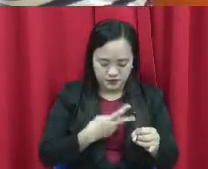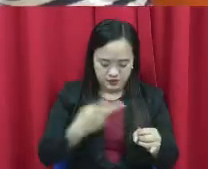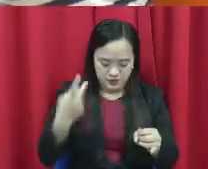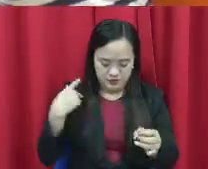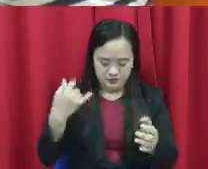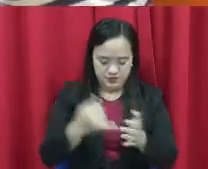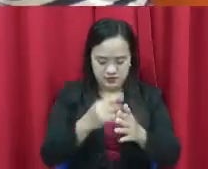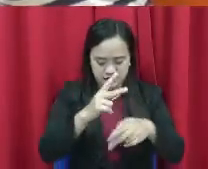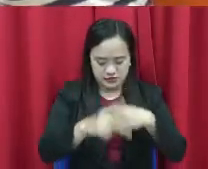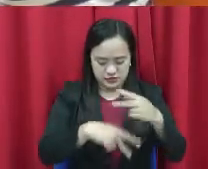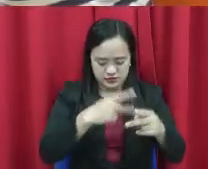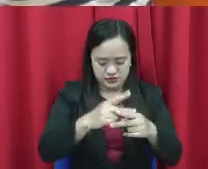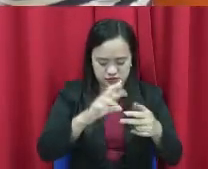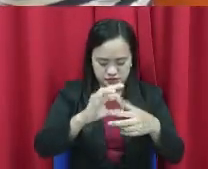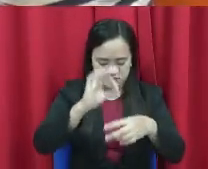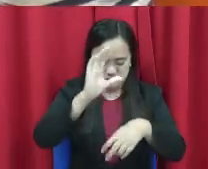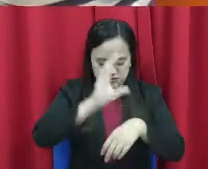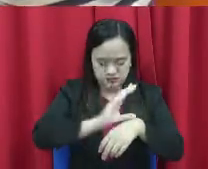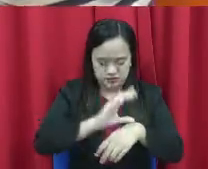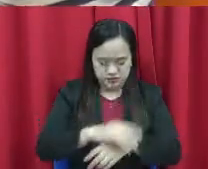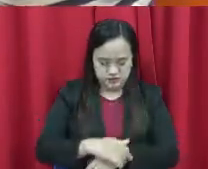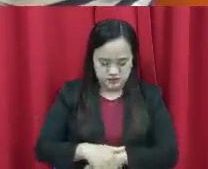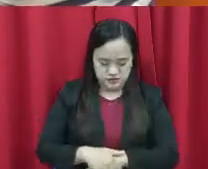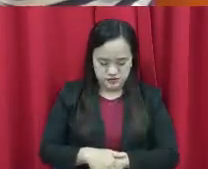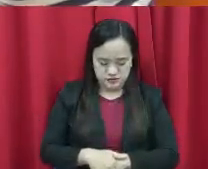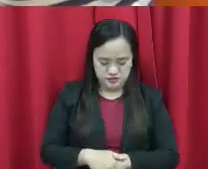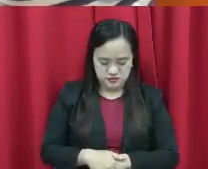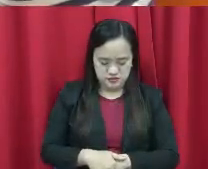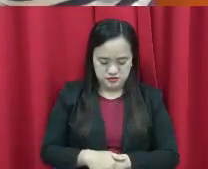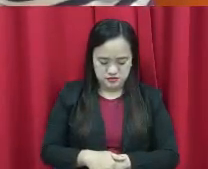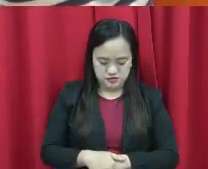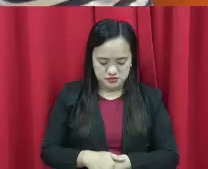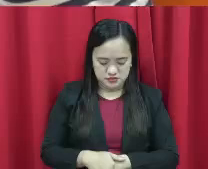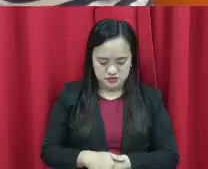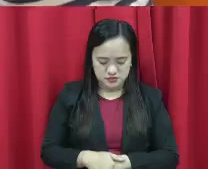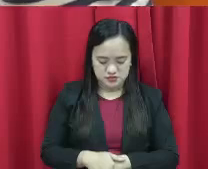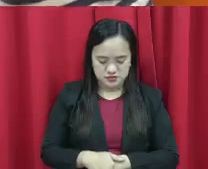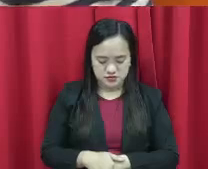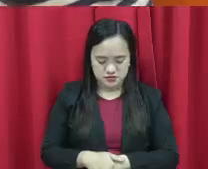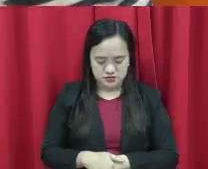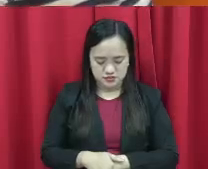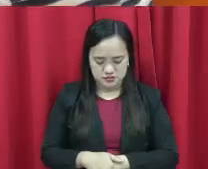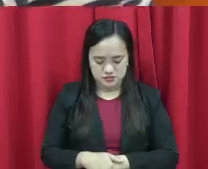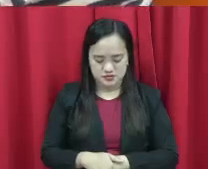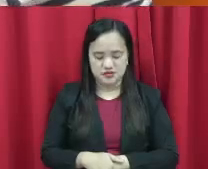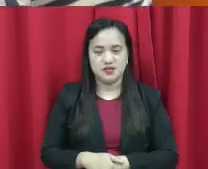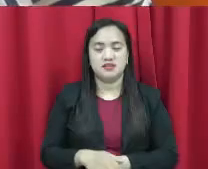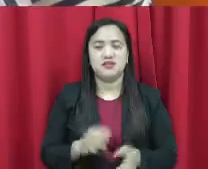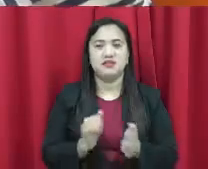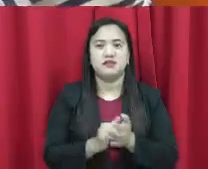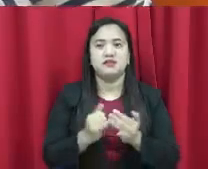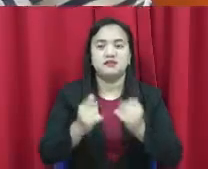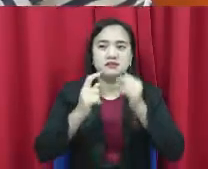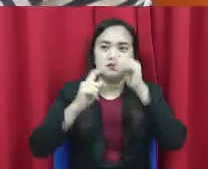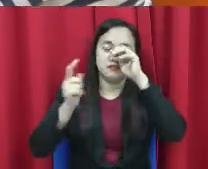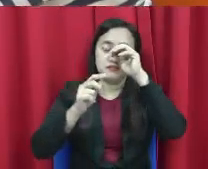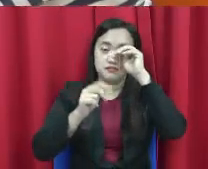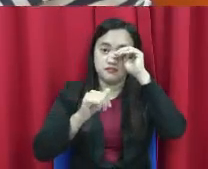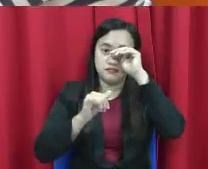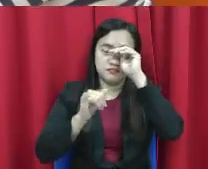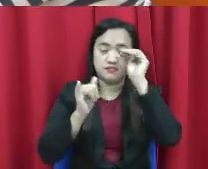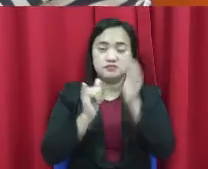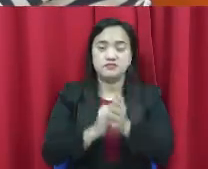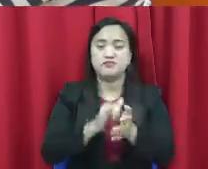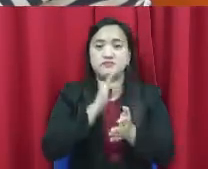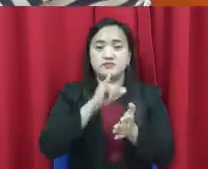programa o po ganyan po kahalaga kung bakit ah in- establish po ito kasi hindi lang primarily